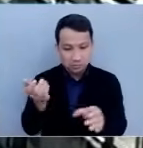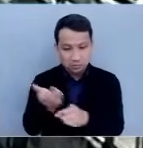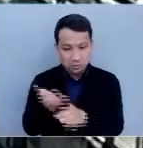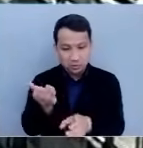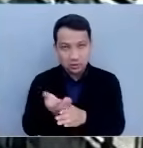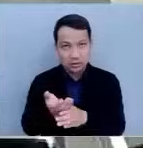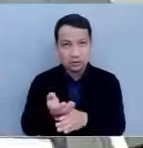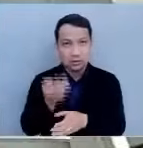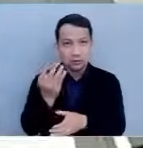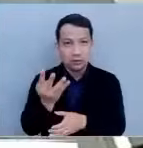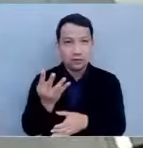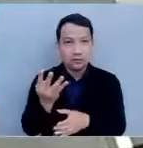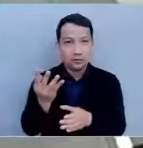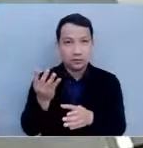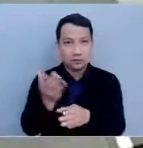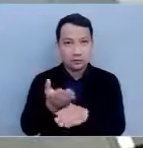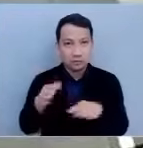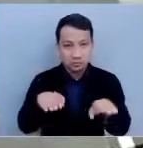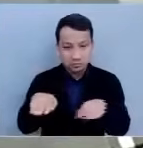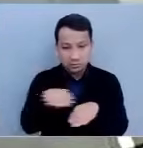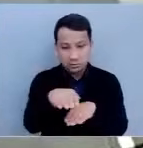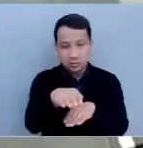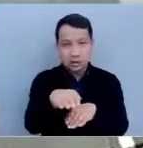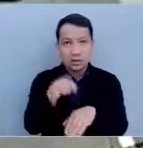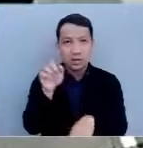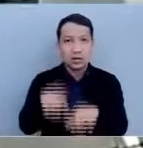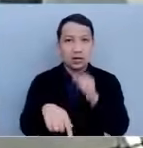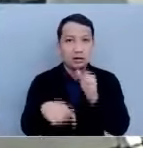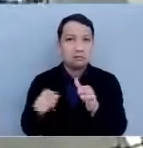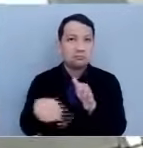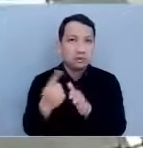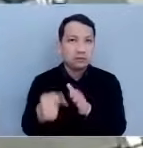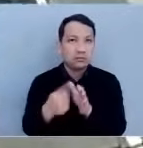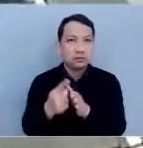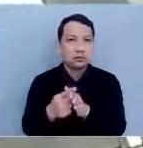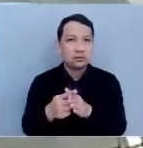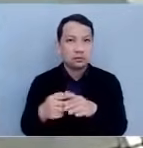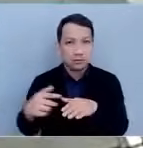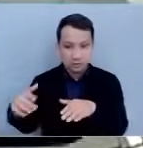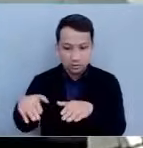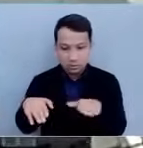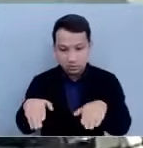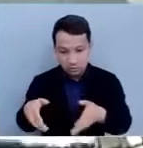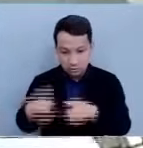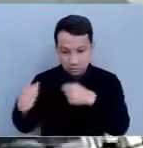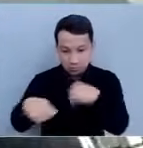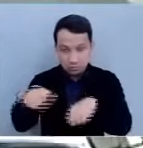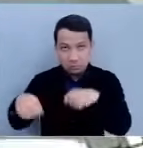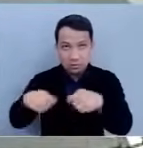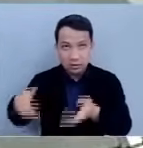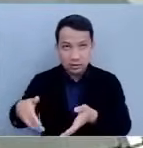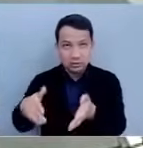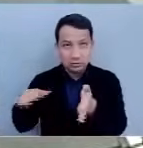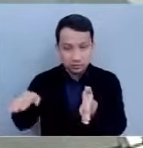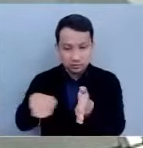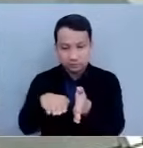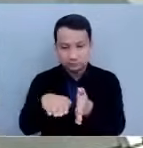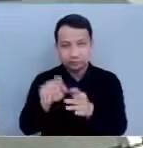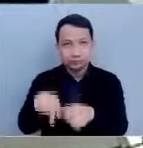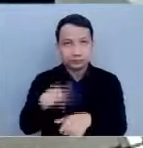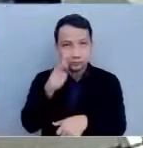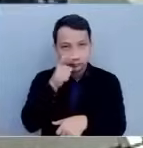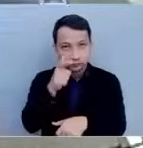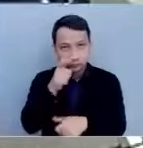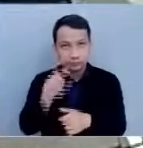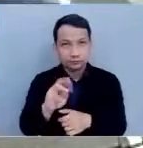mga four-wheel drivers na mga kapatid natin, ay minsan nasasakop na rin yung bike lanes. Yun yung isa sa mga titignan natin